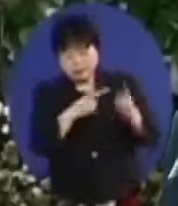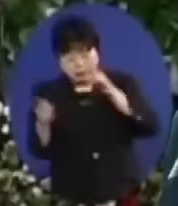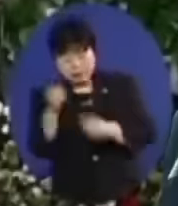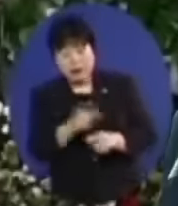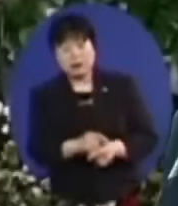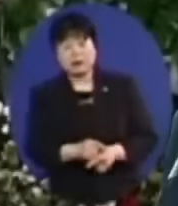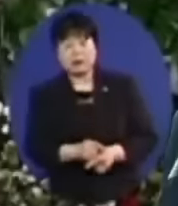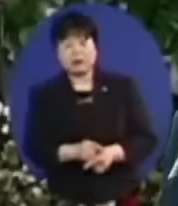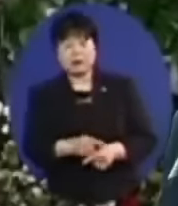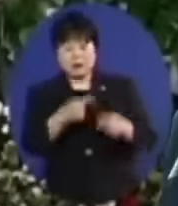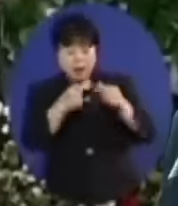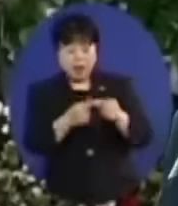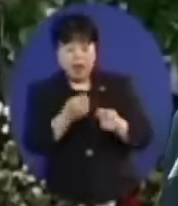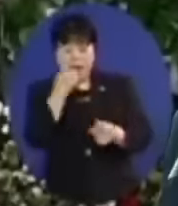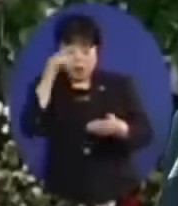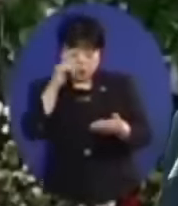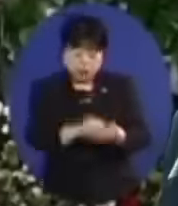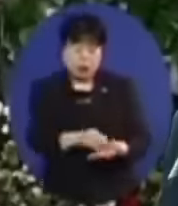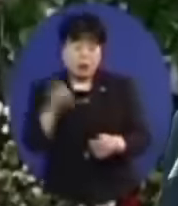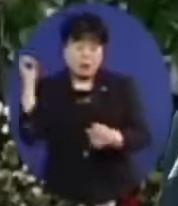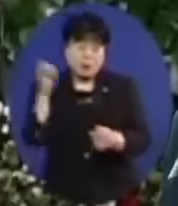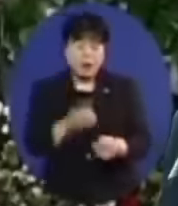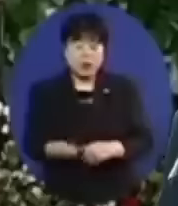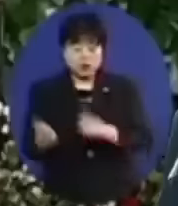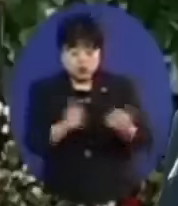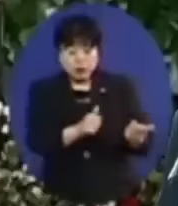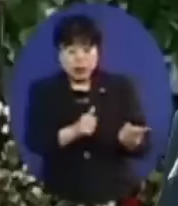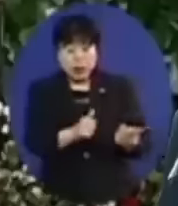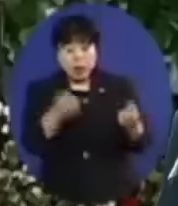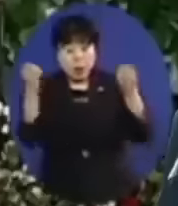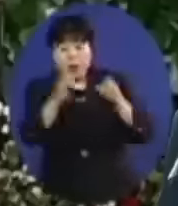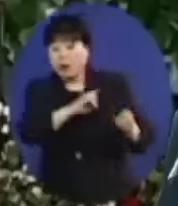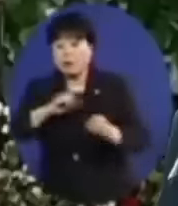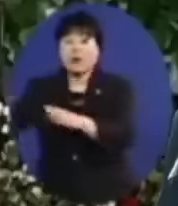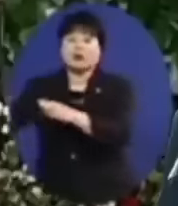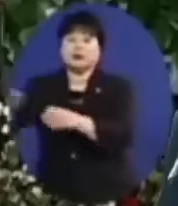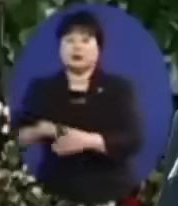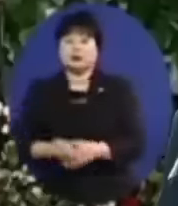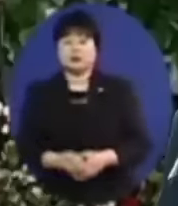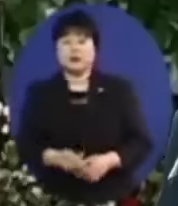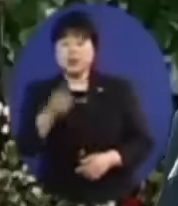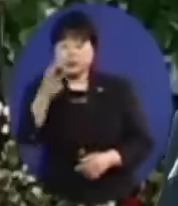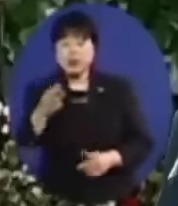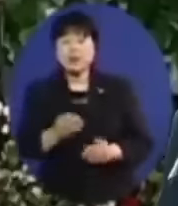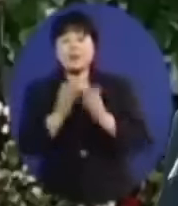줄 알고 동구 밖으로 끌어내버리는 듯이 있습니다. 세 번 파선당하고